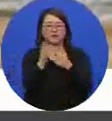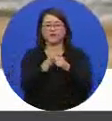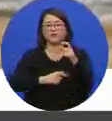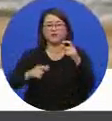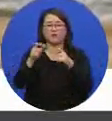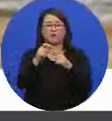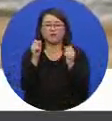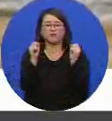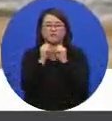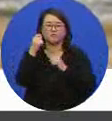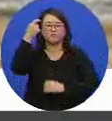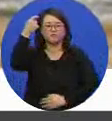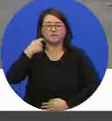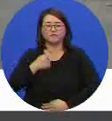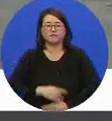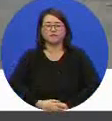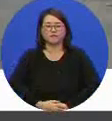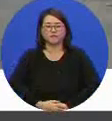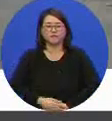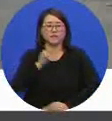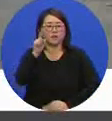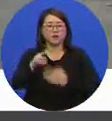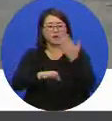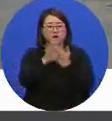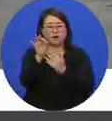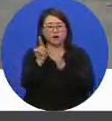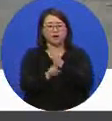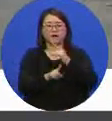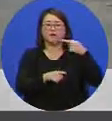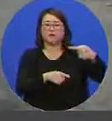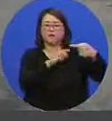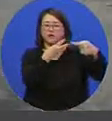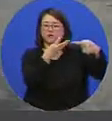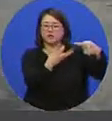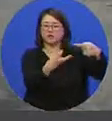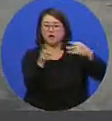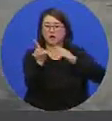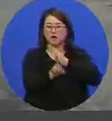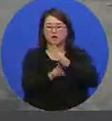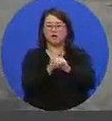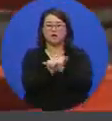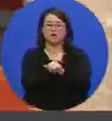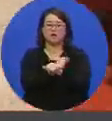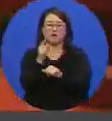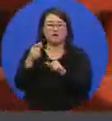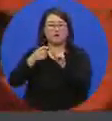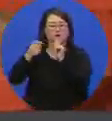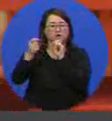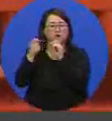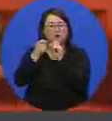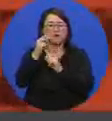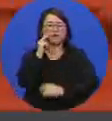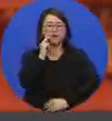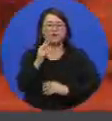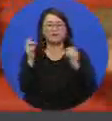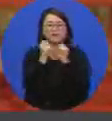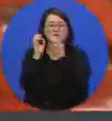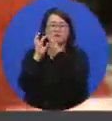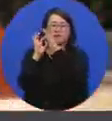더 떨어지겠습니다. 내일 아침 최저 기온은 영하 13도까지 떨어지는 등 당분간 매서운